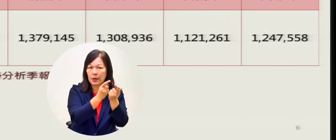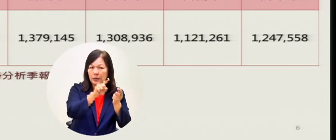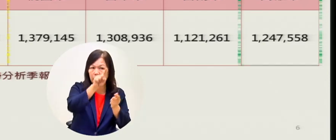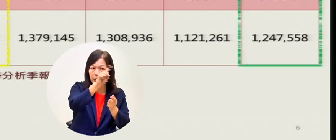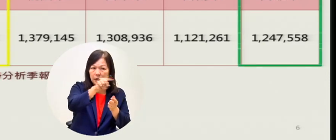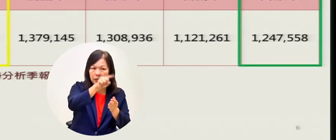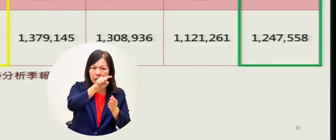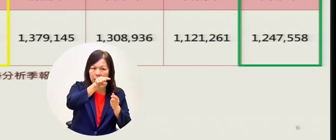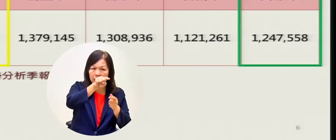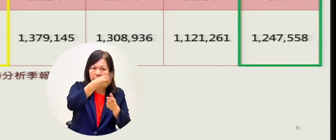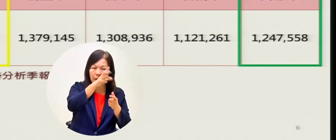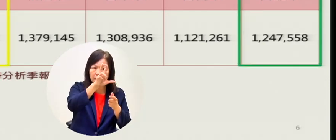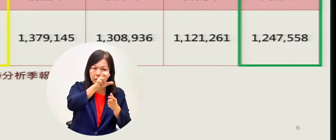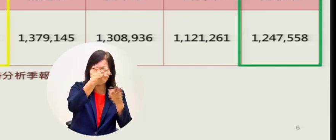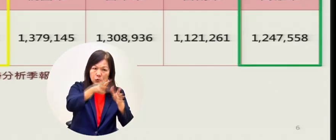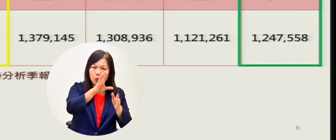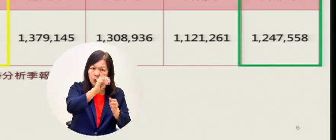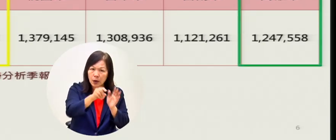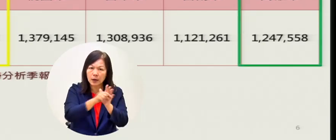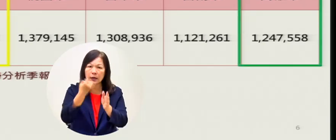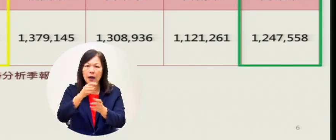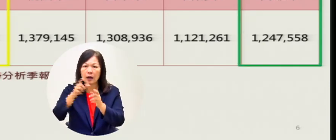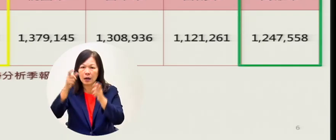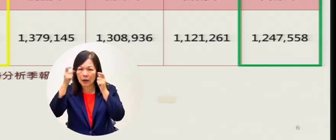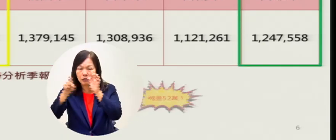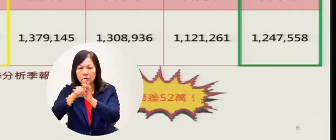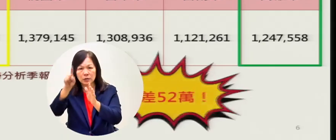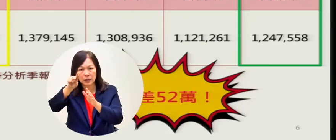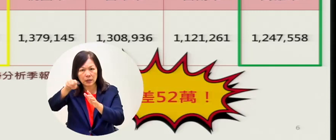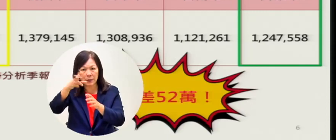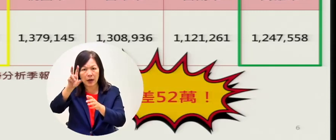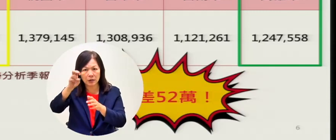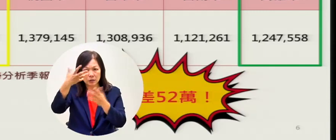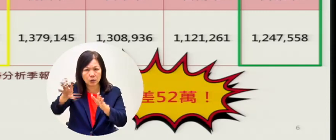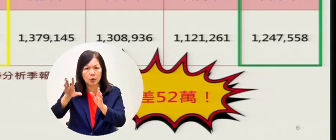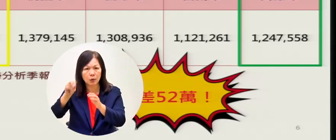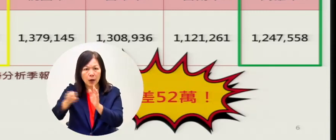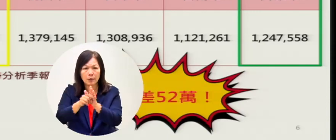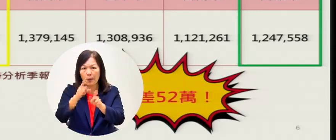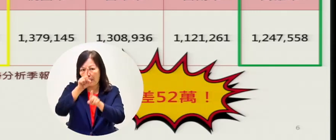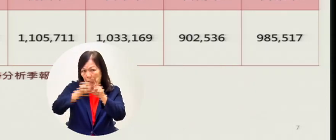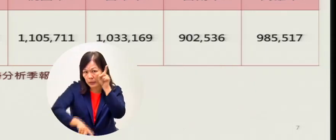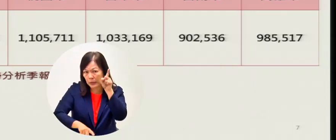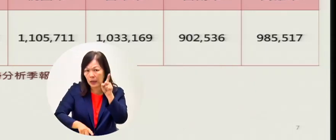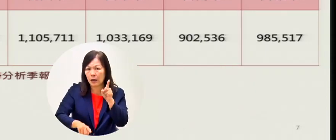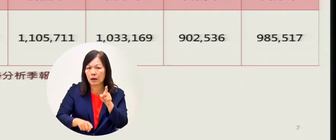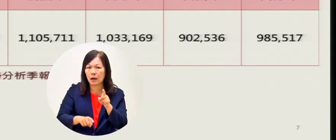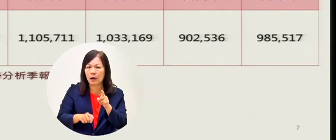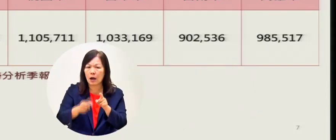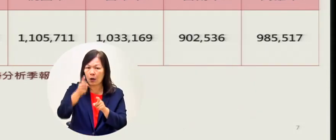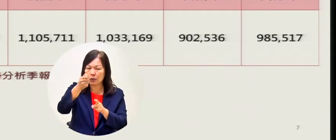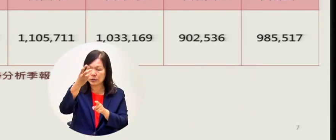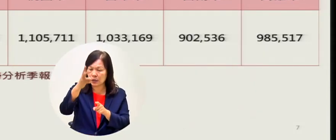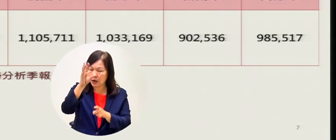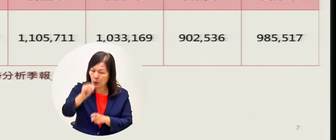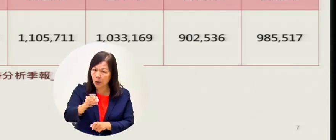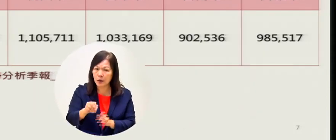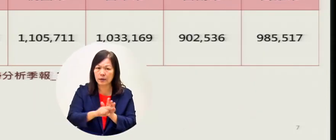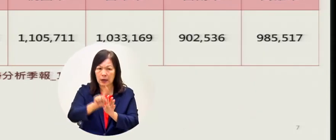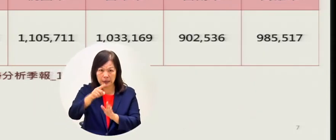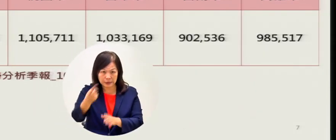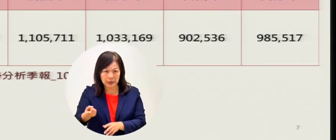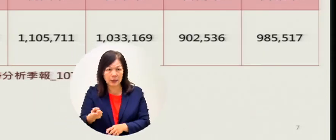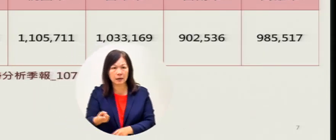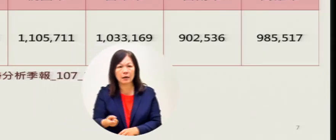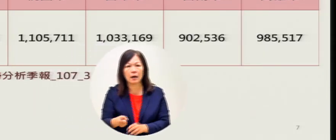再看下一页，我们在这边是短差52万，下一页家户平均可支